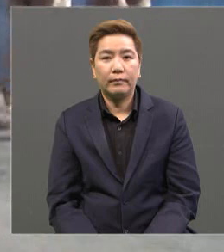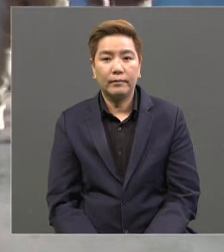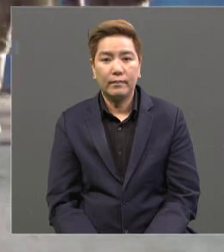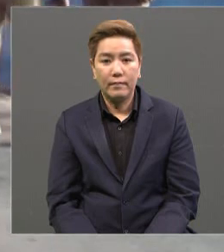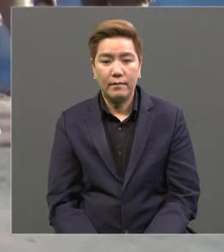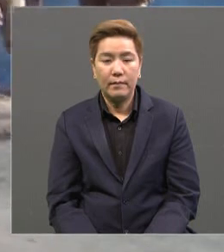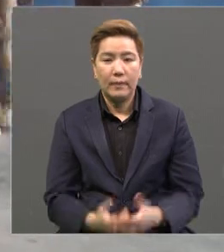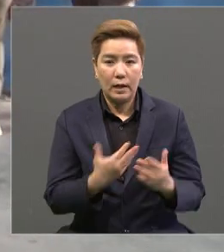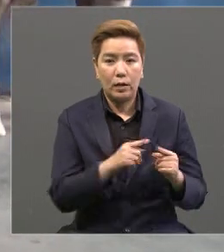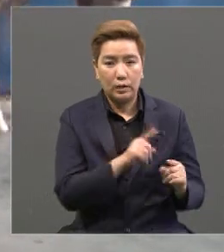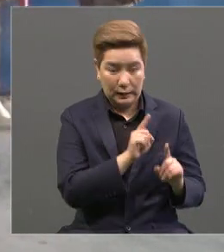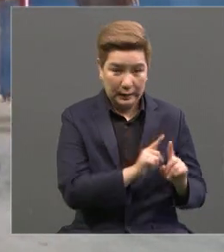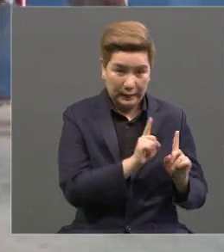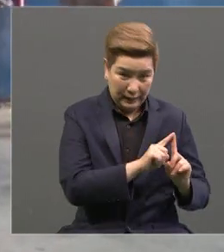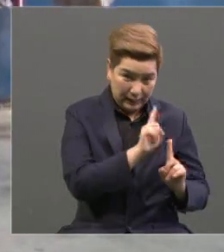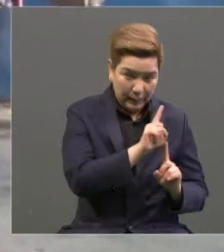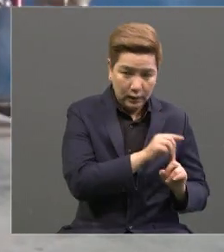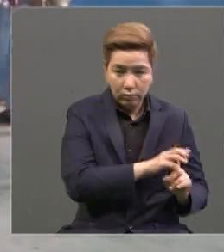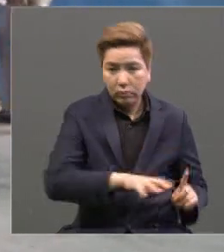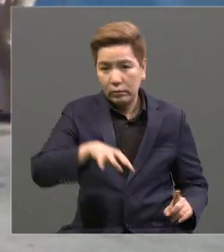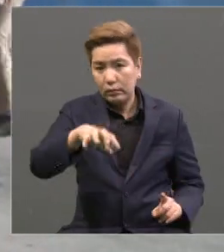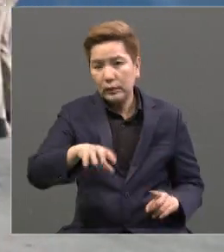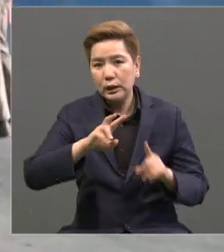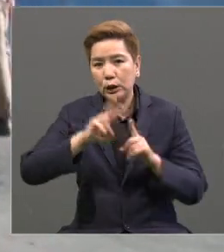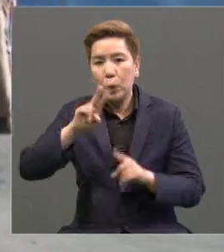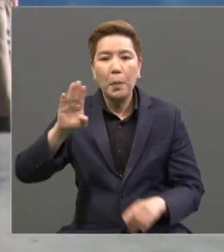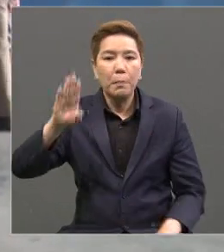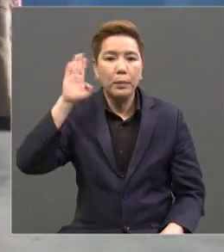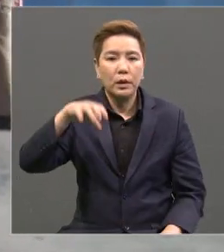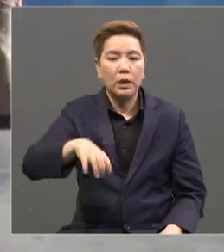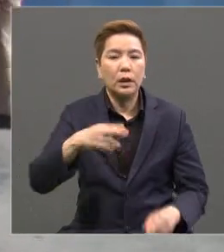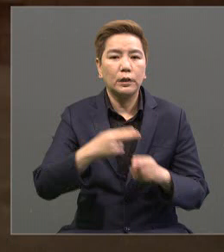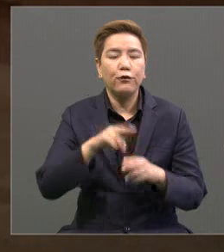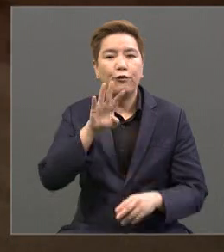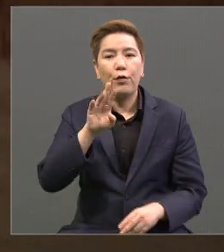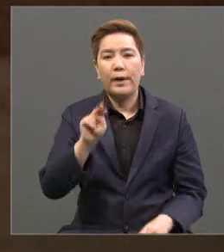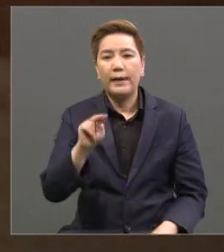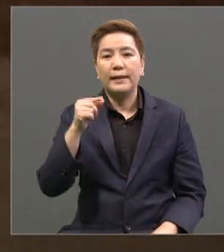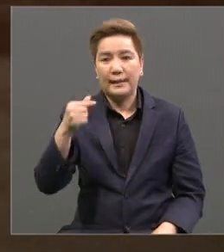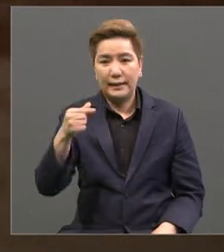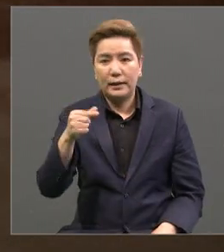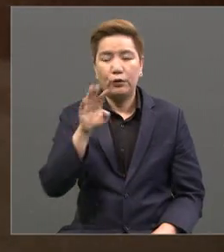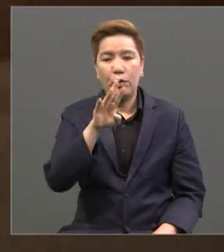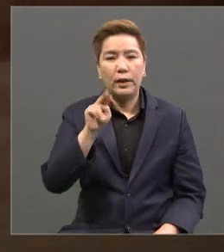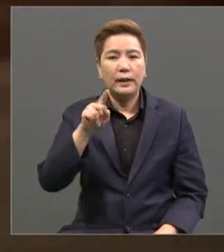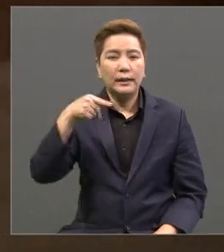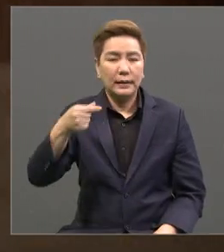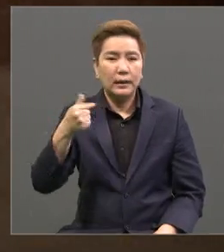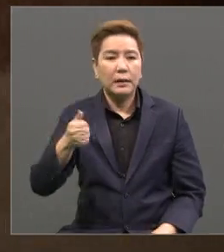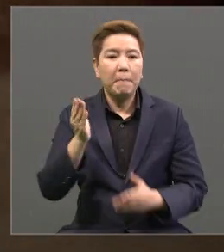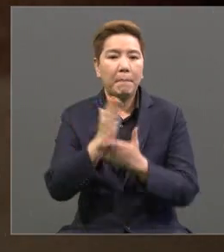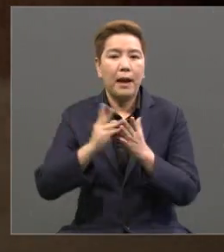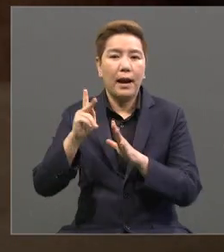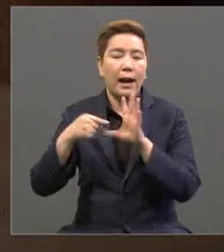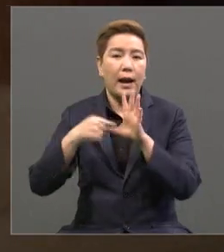จากนั้นนะครับก็มาตรวจกันต่อครับที่สถานประกอบการบริษัท ONG Together จำกัดที่ตำบลท่าช้างอำเภอบาง